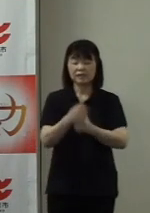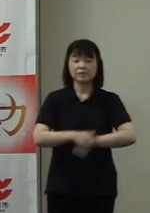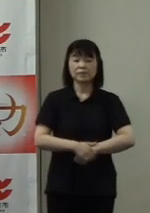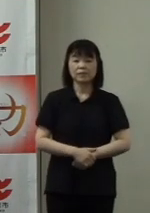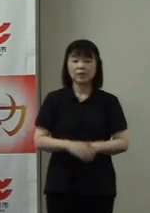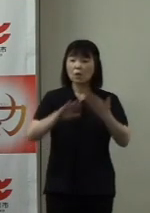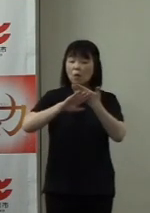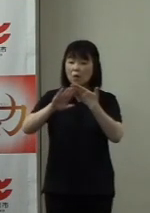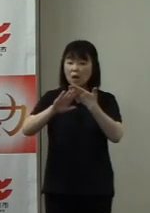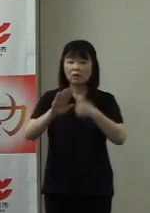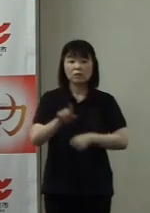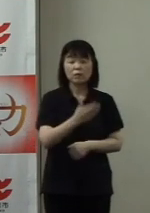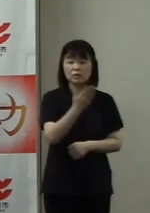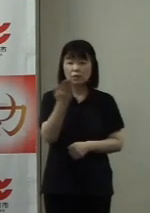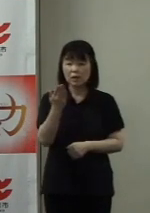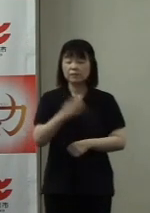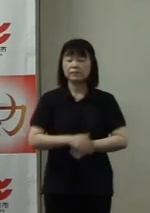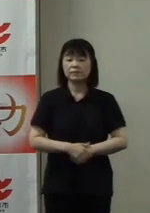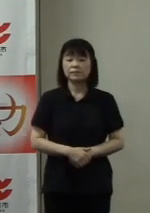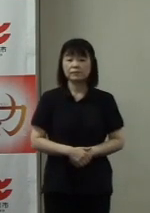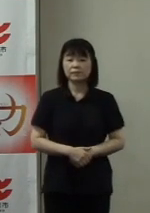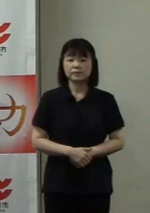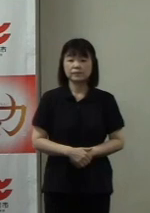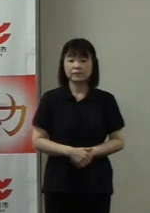か。他にございませんでしょうか。